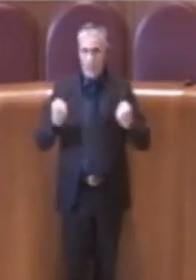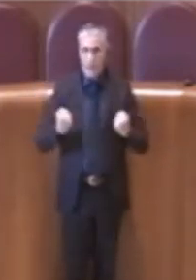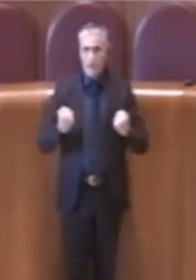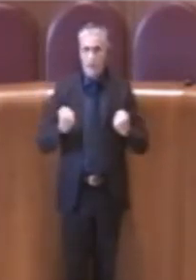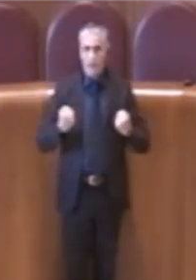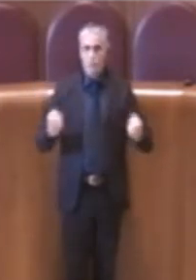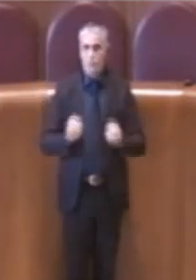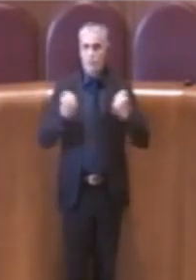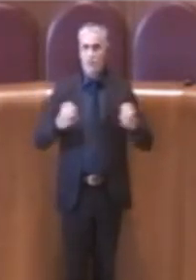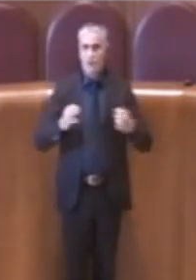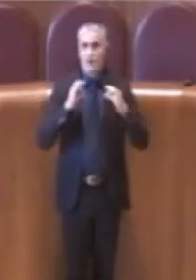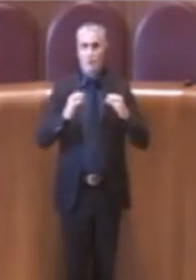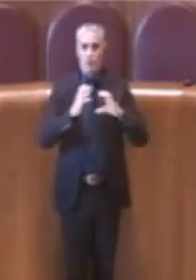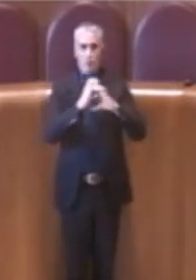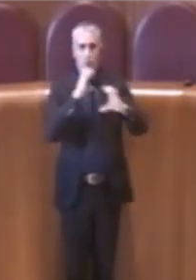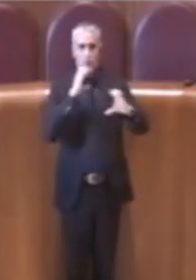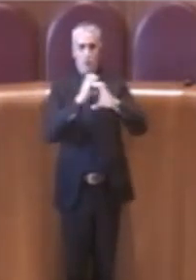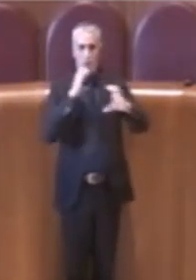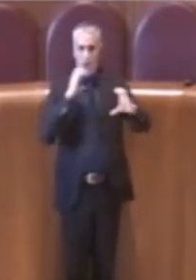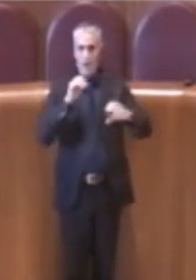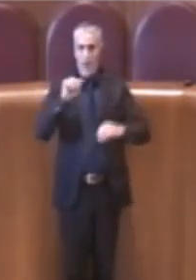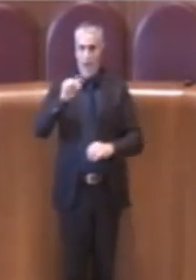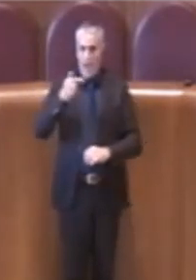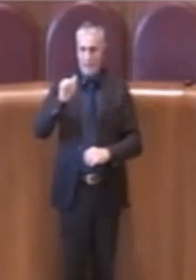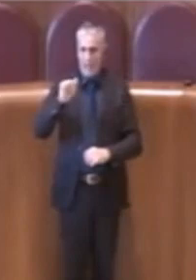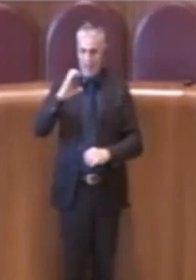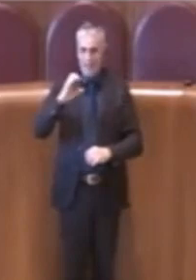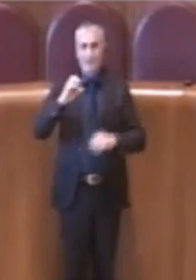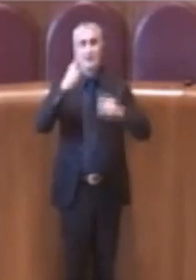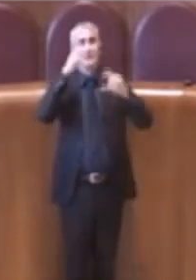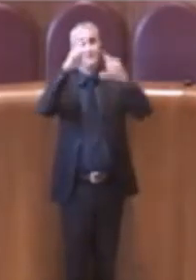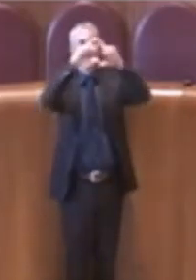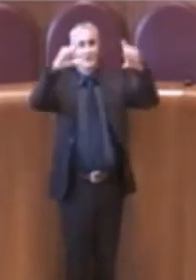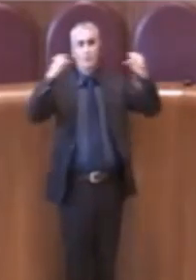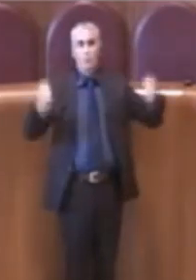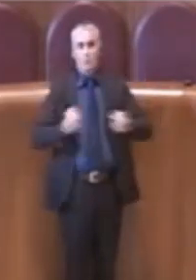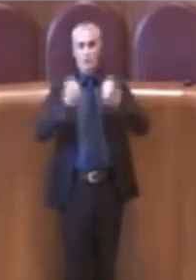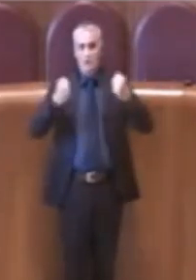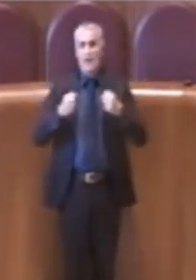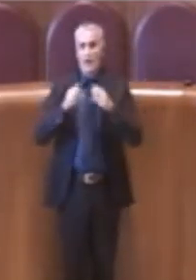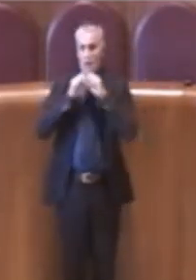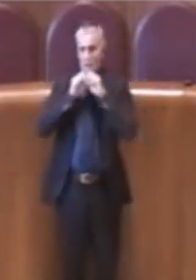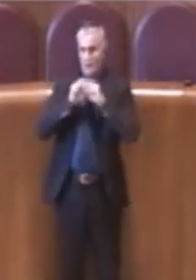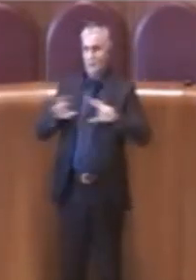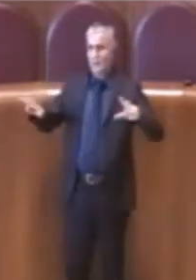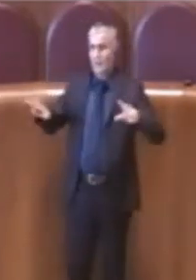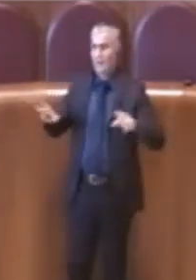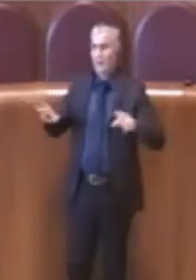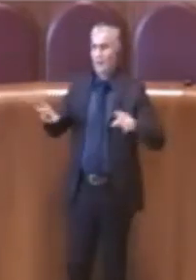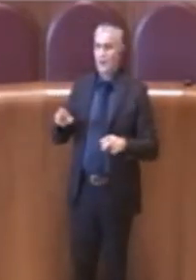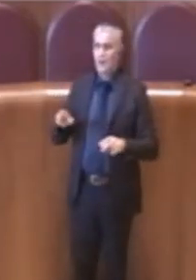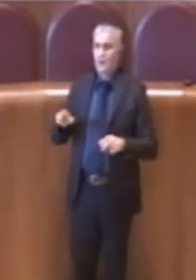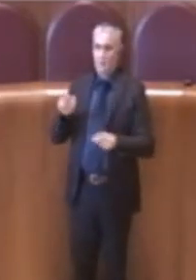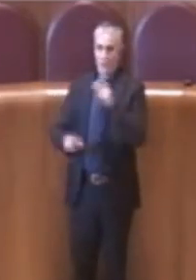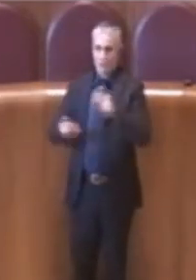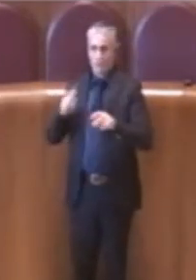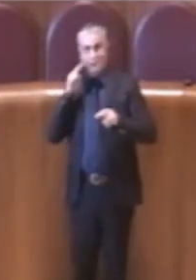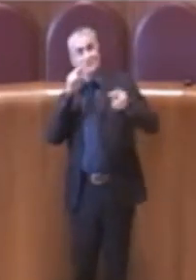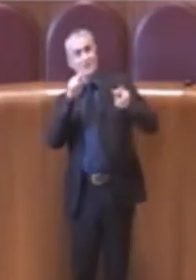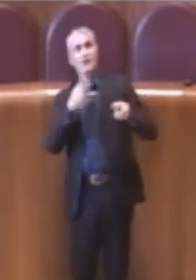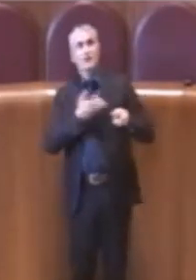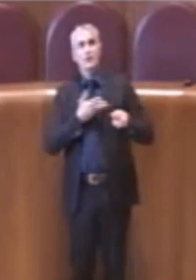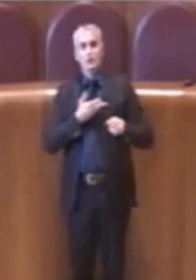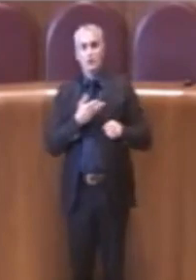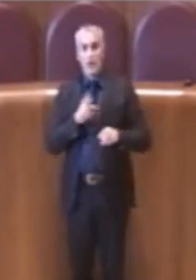pubblicitaria sugli autobus di ATAC che informa la cittadinanza circa i reati che vanno